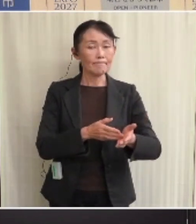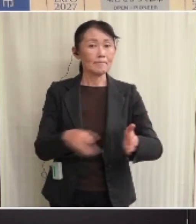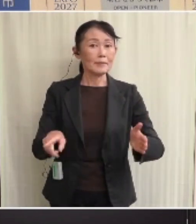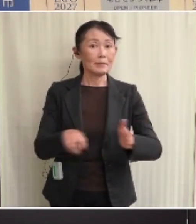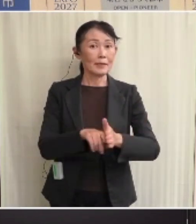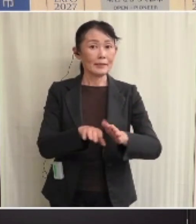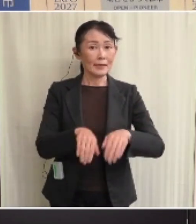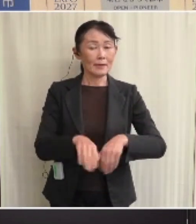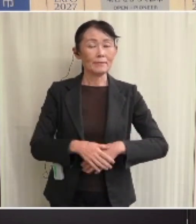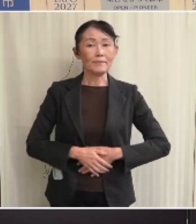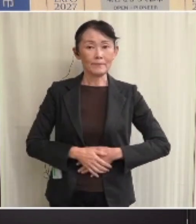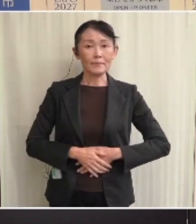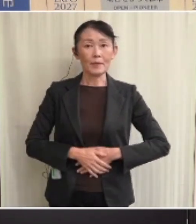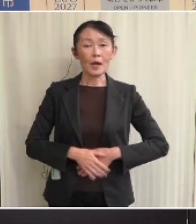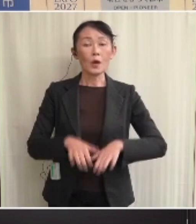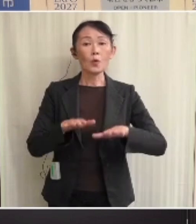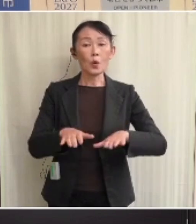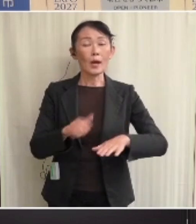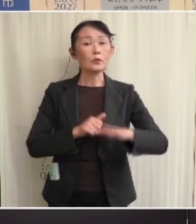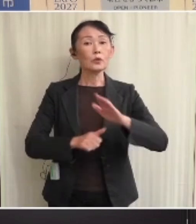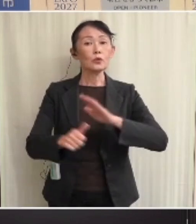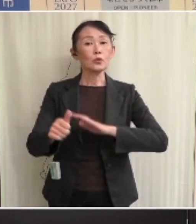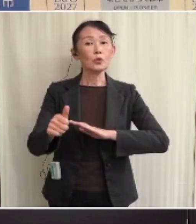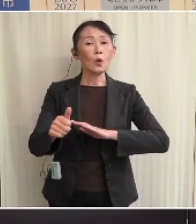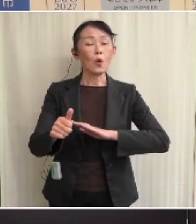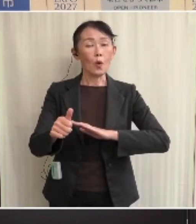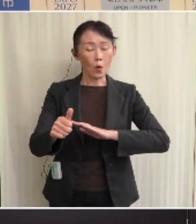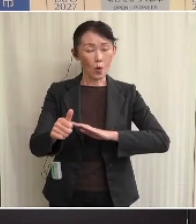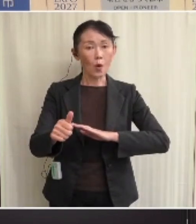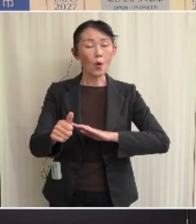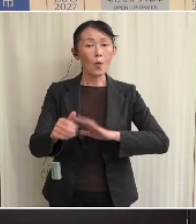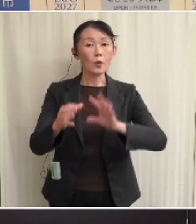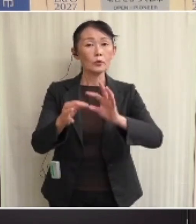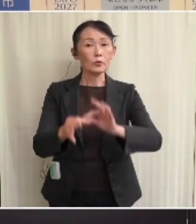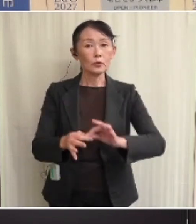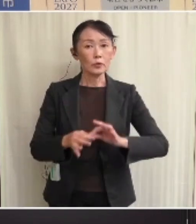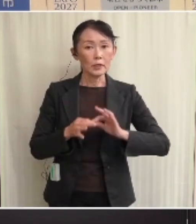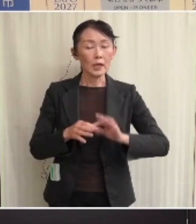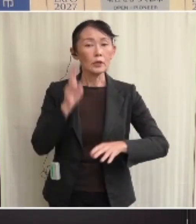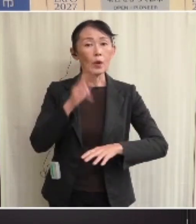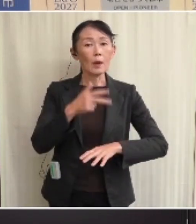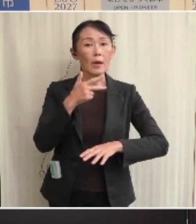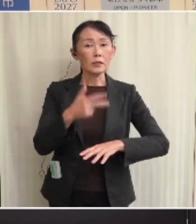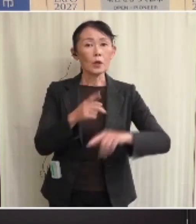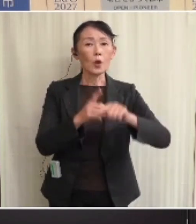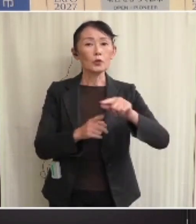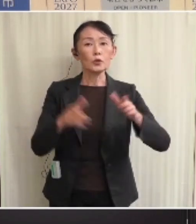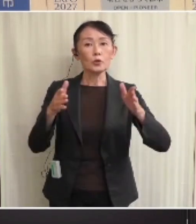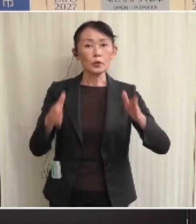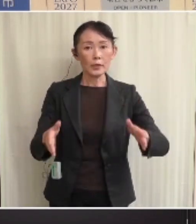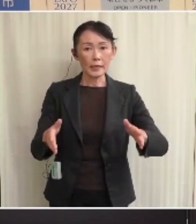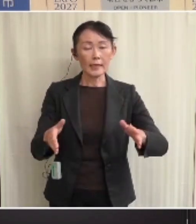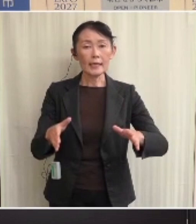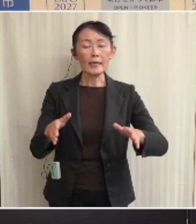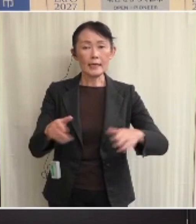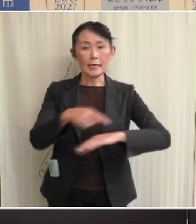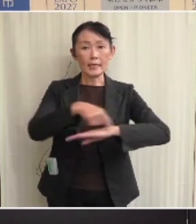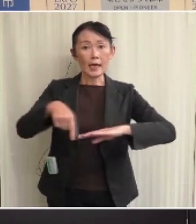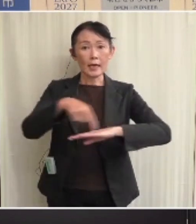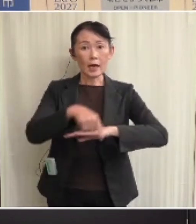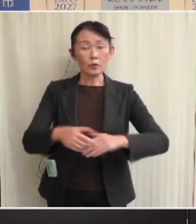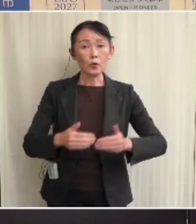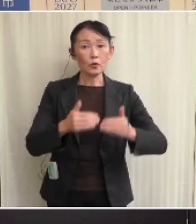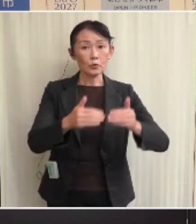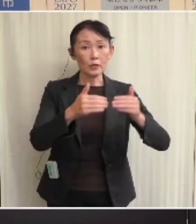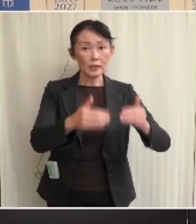。今回の、出張を通じてですね、横浜市の中期計画の推進に資する国